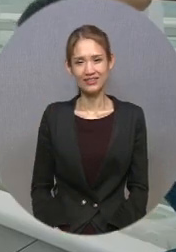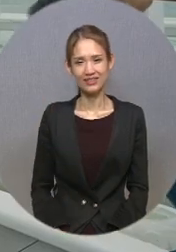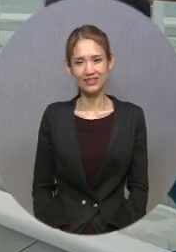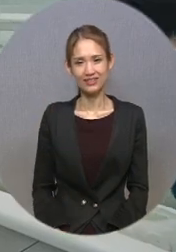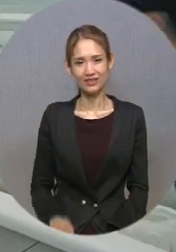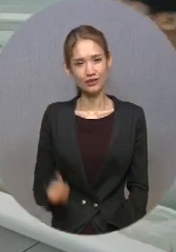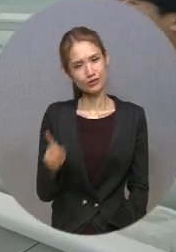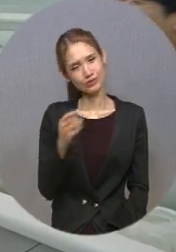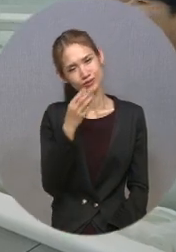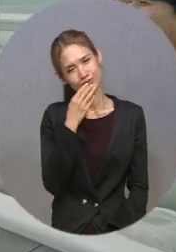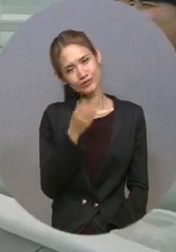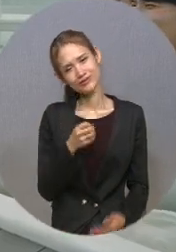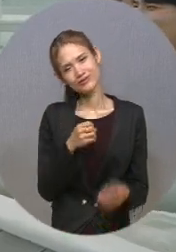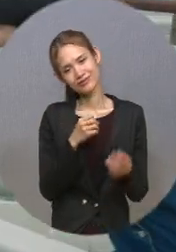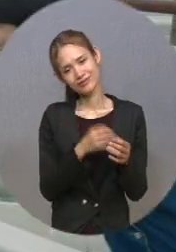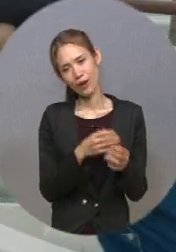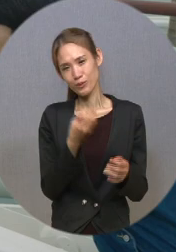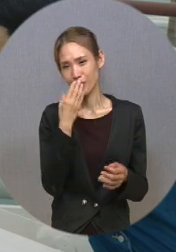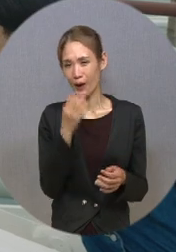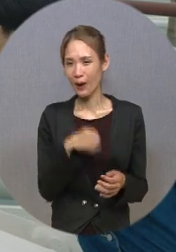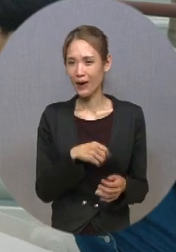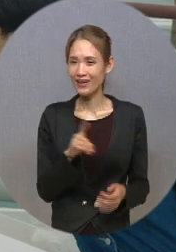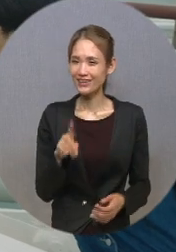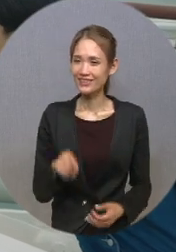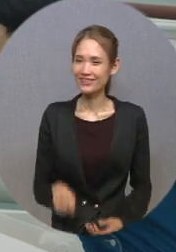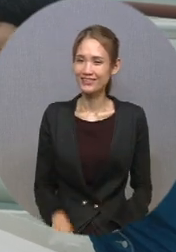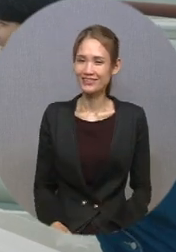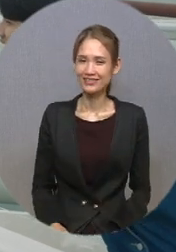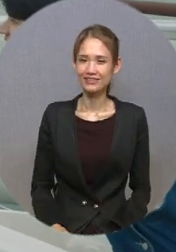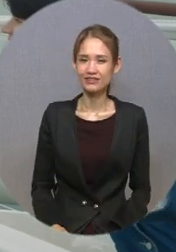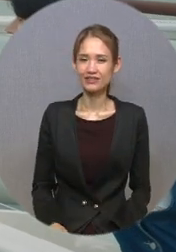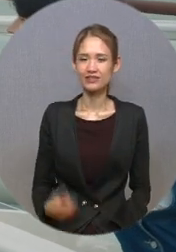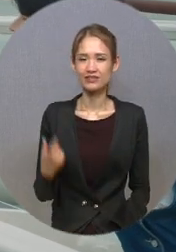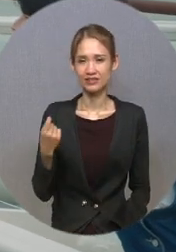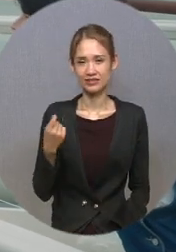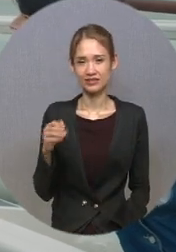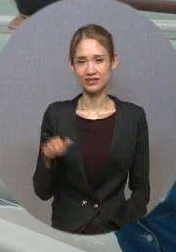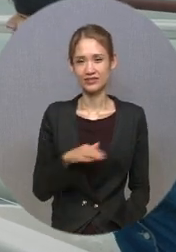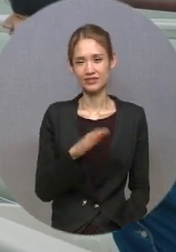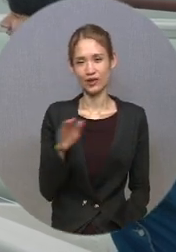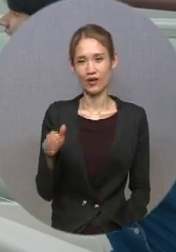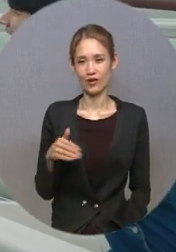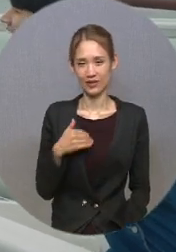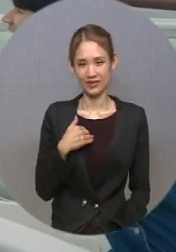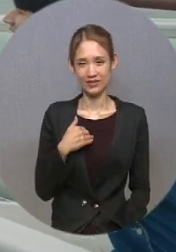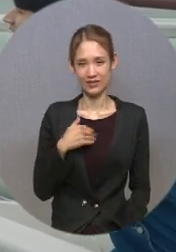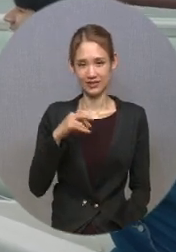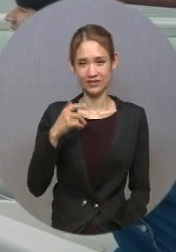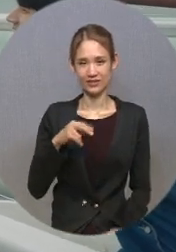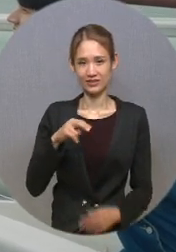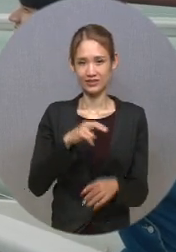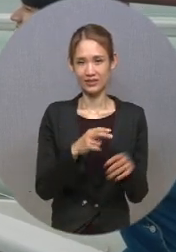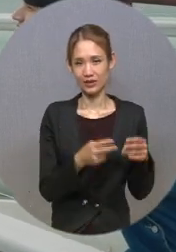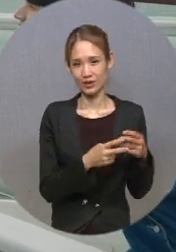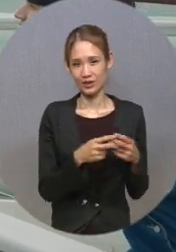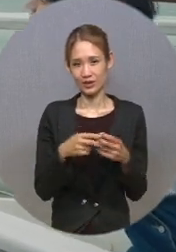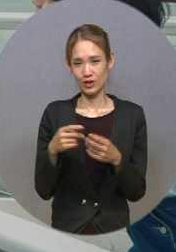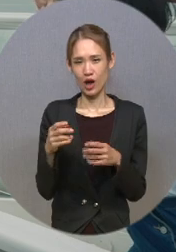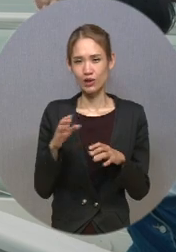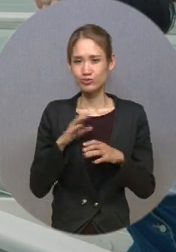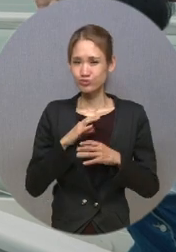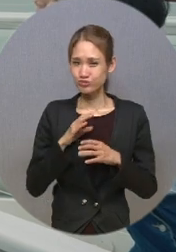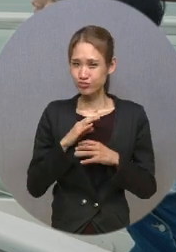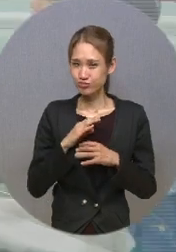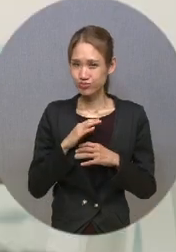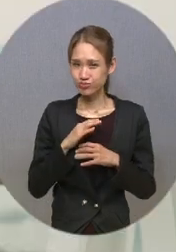나 월드스타 얘기해줬는데 또 시작을 했다. 이렇게, 이렇게 저희가 스카이워크를 타러 왔습니다. 무서우시죠?